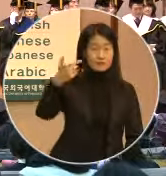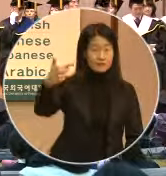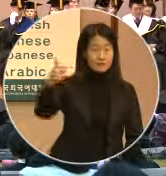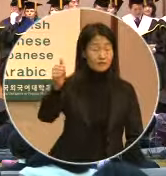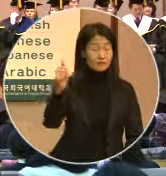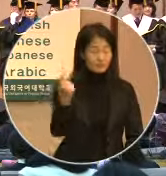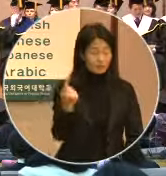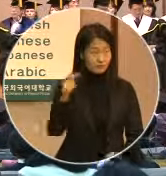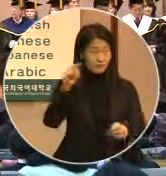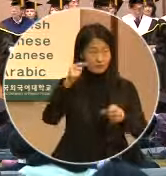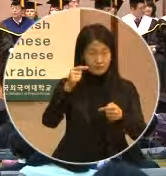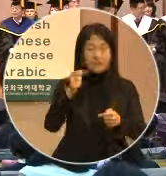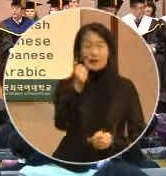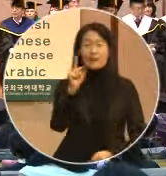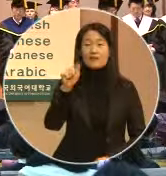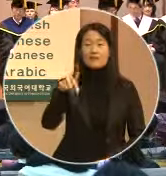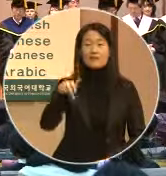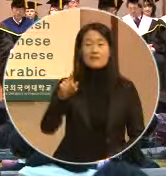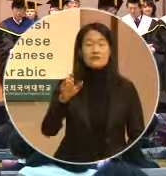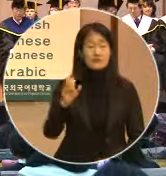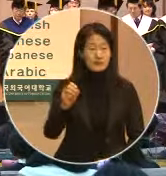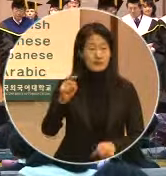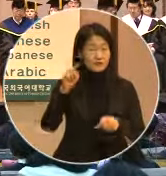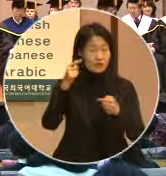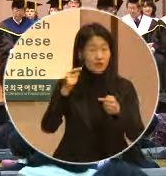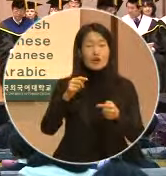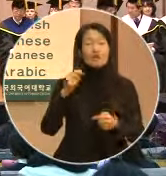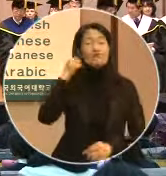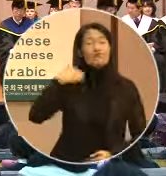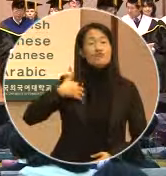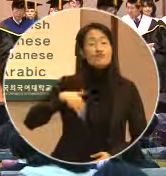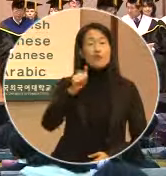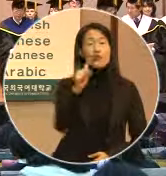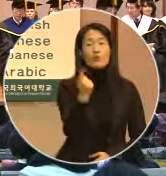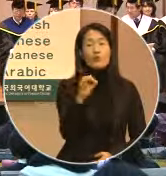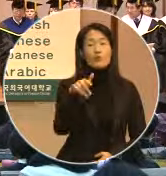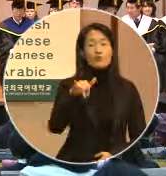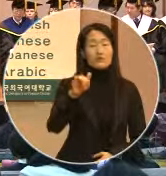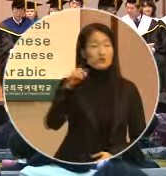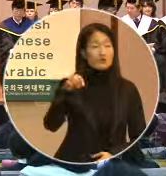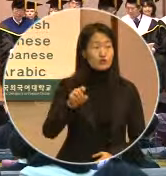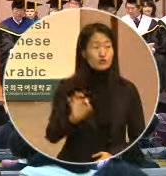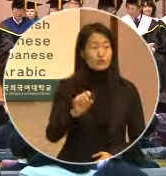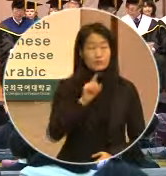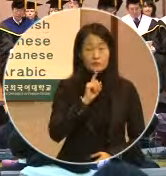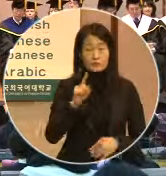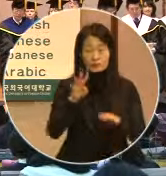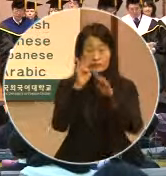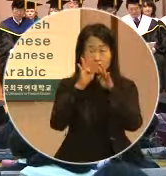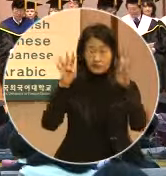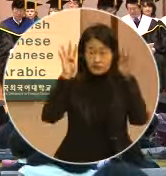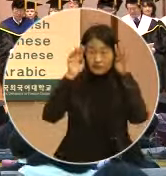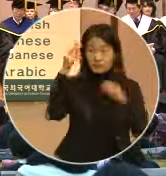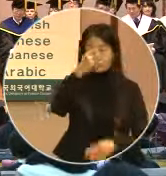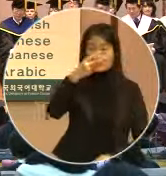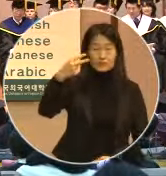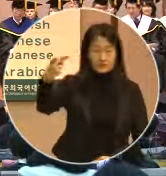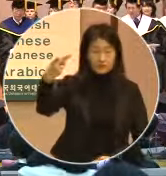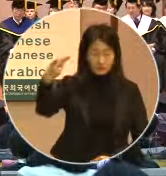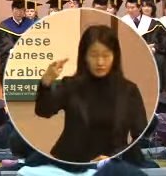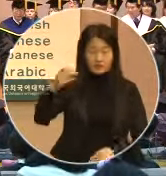제246호 상자 합장상 중국어학부 홍기궁. 위의 학생은 본 대학교